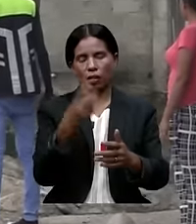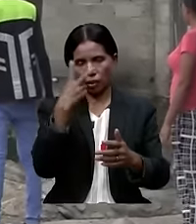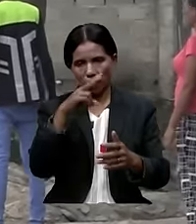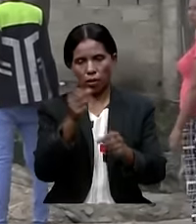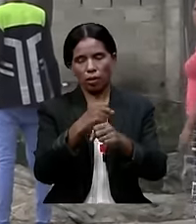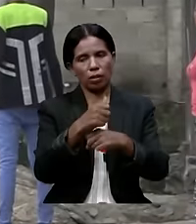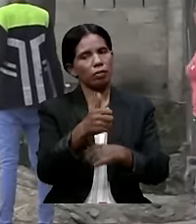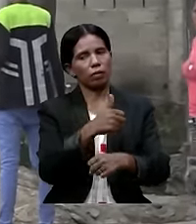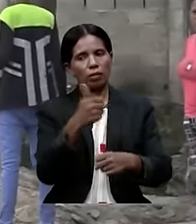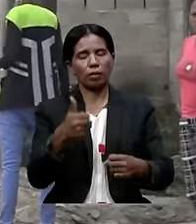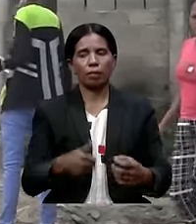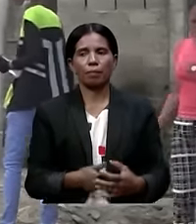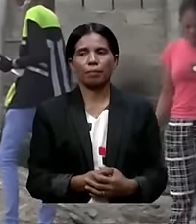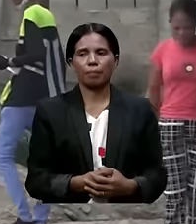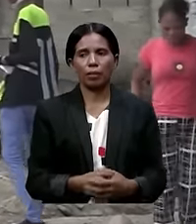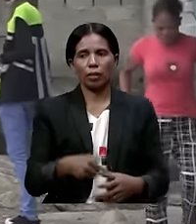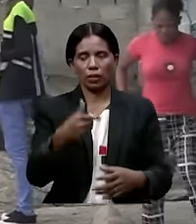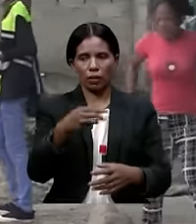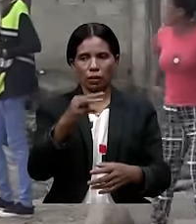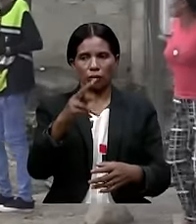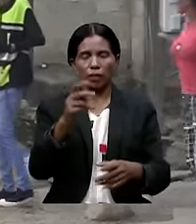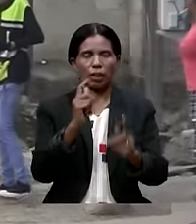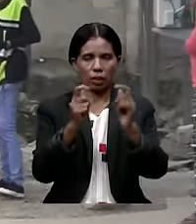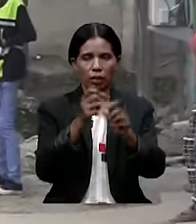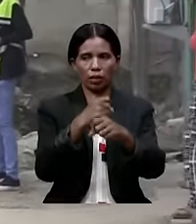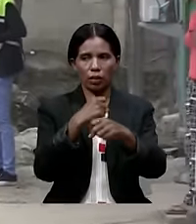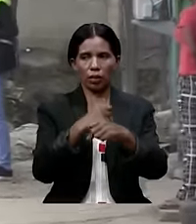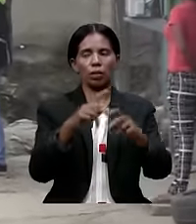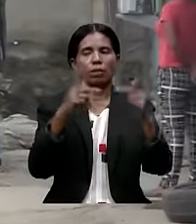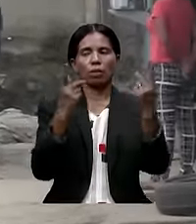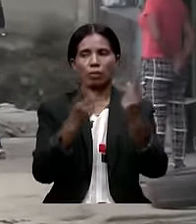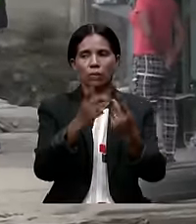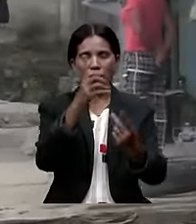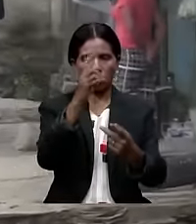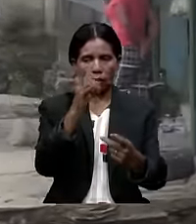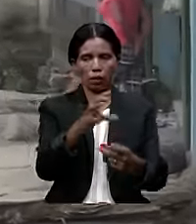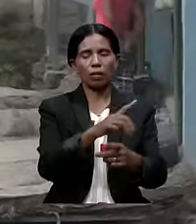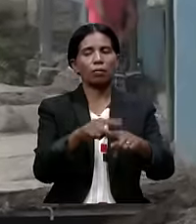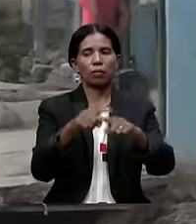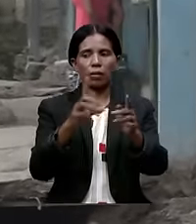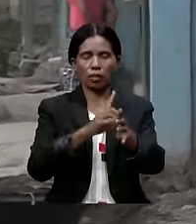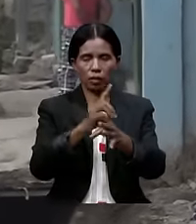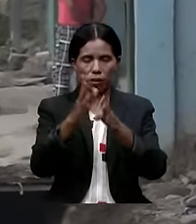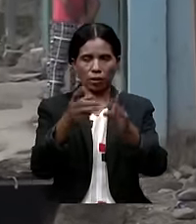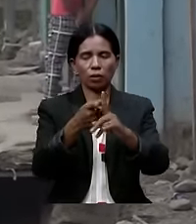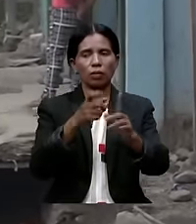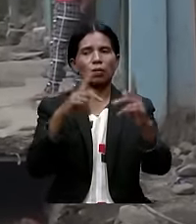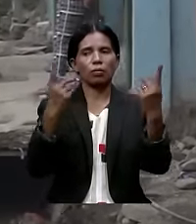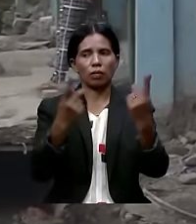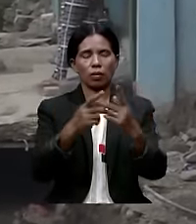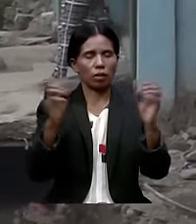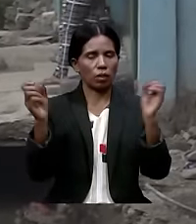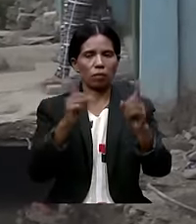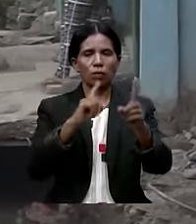selu. Além de ne GMN tenta tuhalo konfirmasaun ho kompanya Dili United, mai be diretor husi kompanya refere la kohi